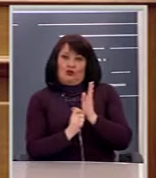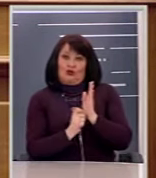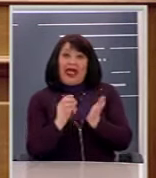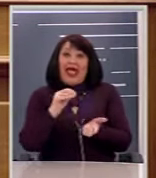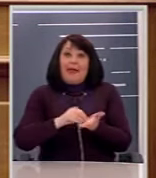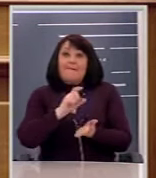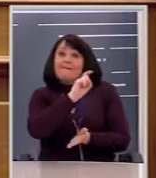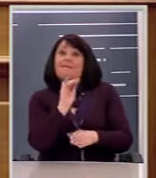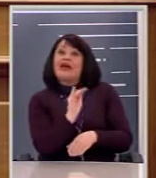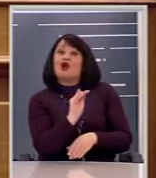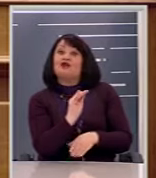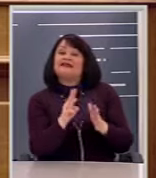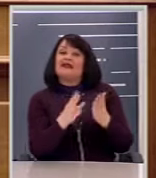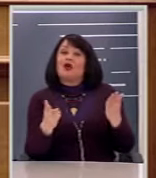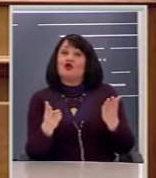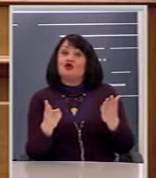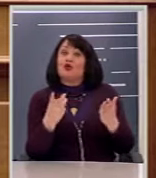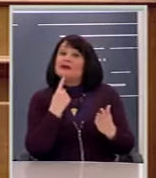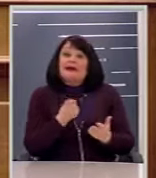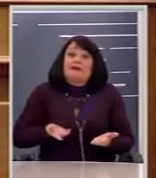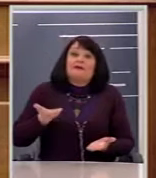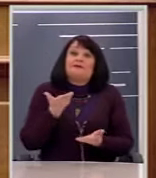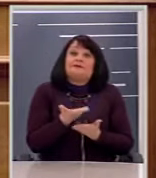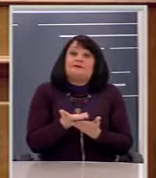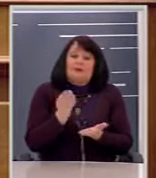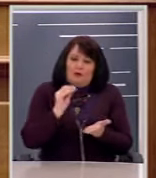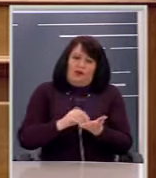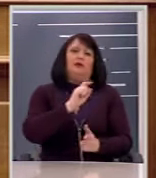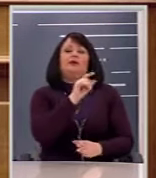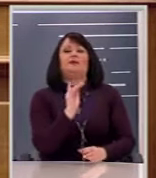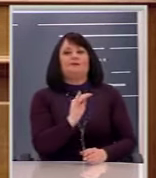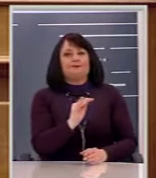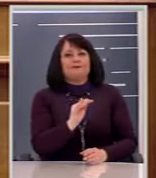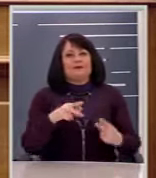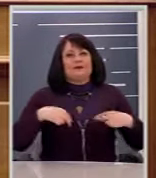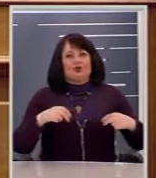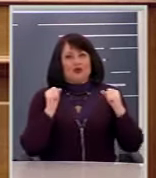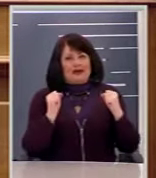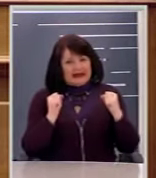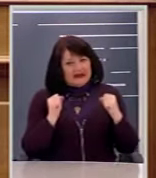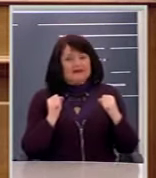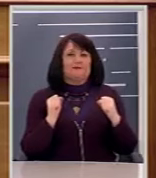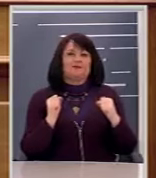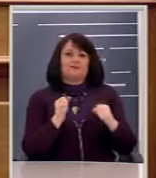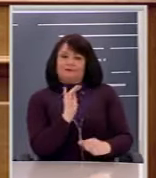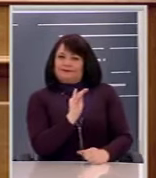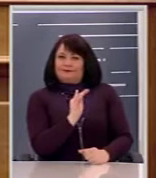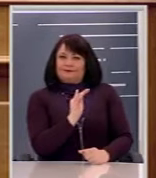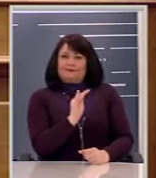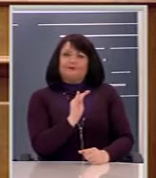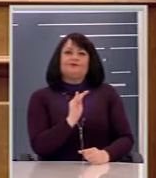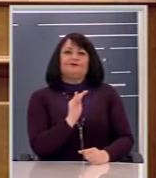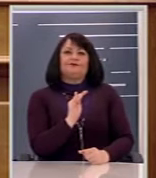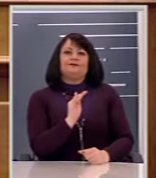επερωτήσεων 18, καταθέτει επερώτηση στον τότε Υπουργό Υγείας και Κοινωνικής Αλληλεγγύης, στον